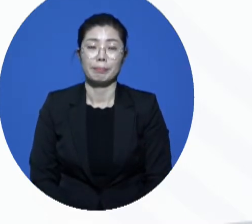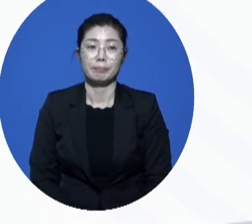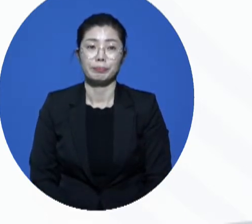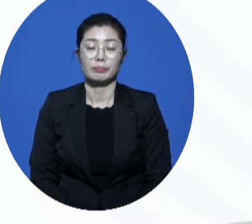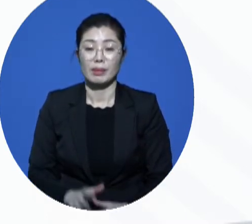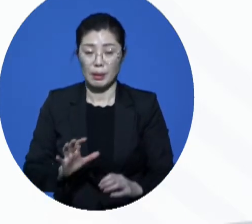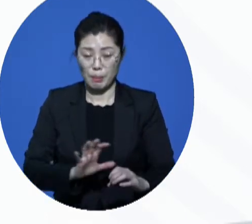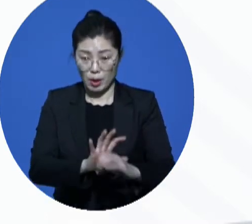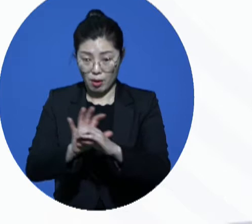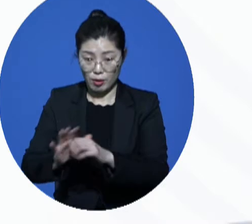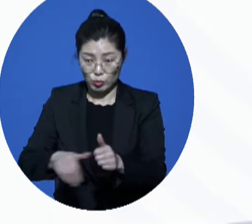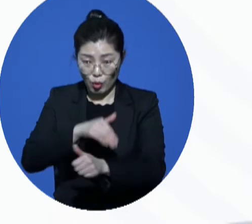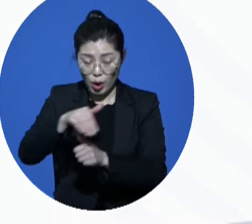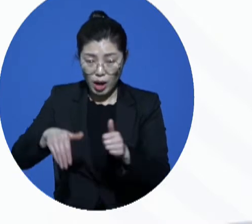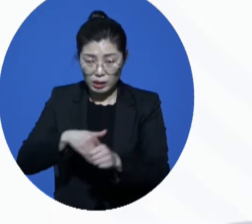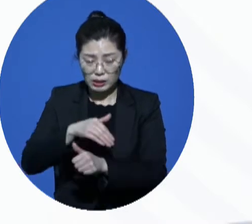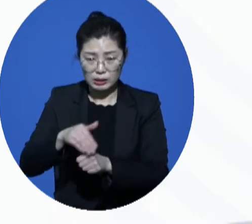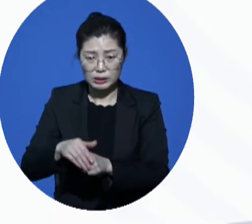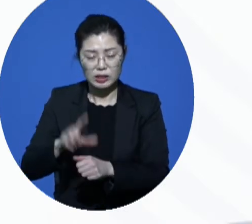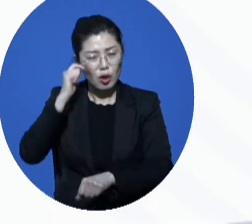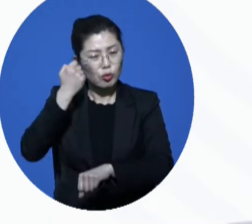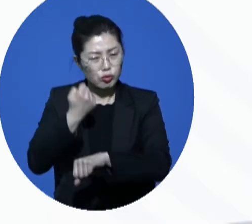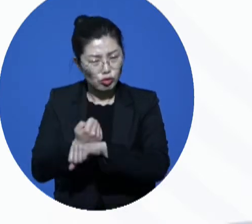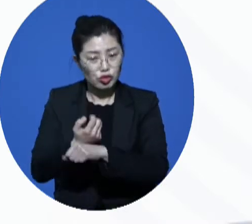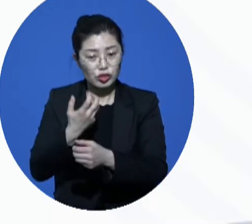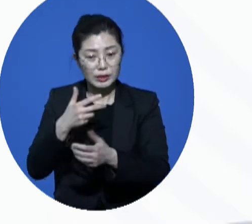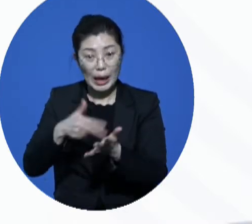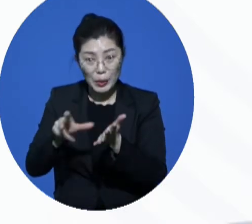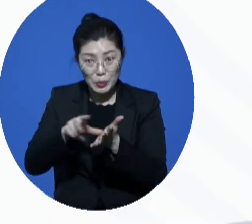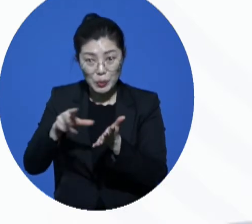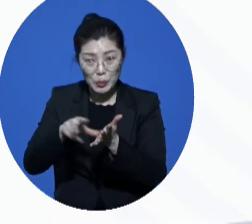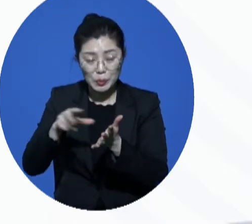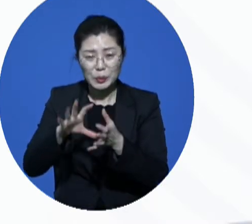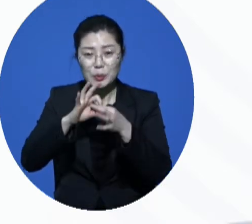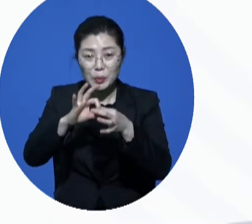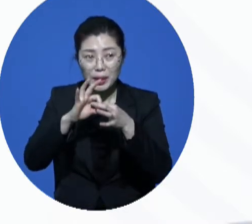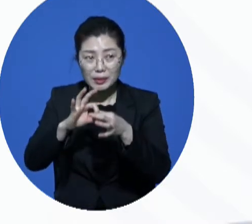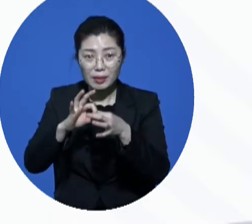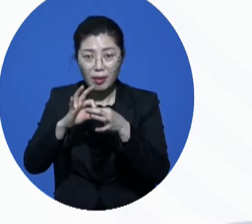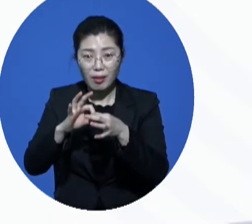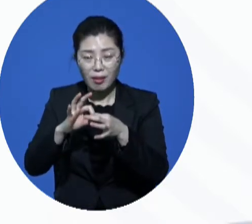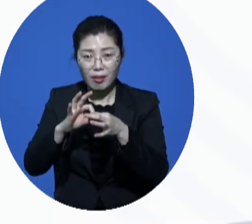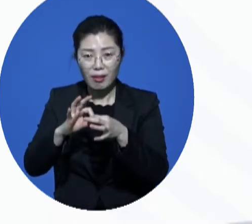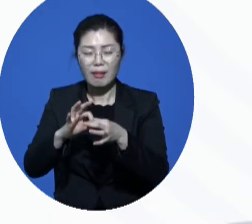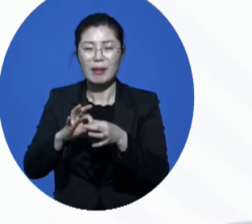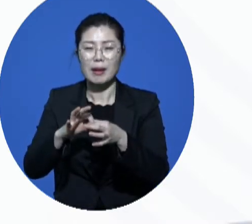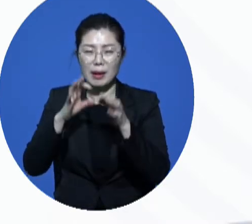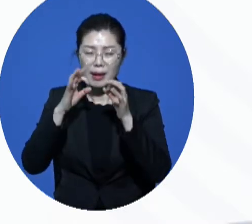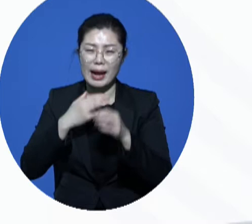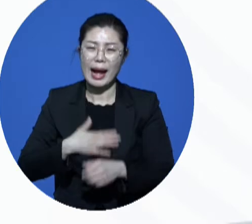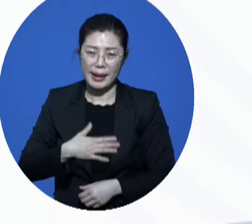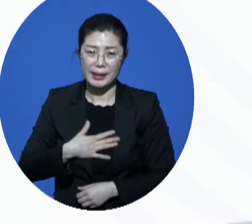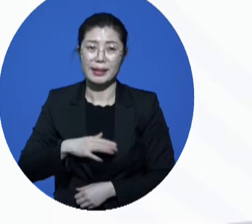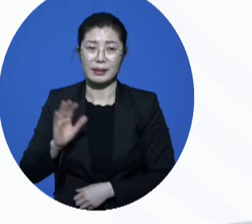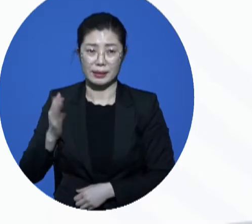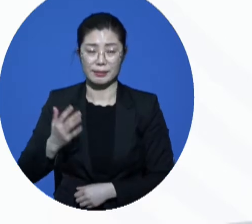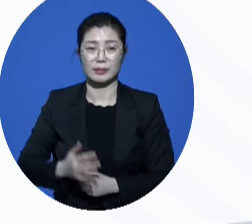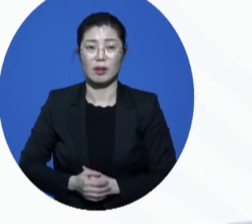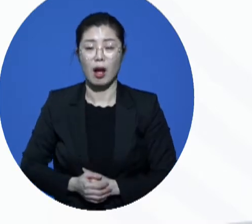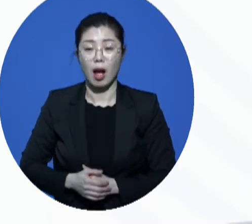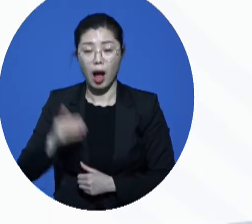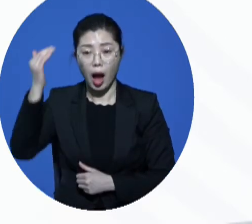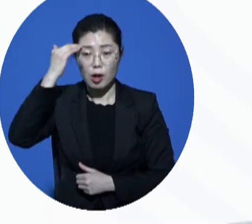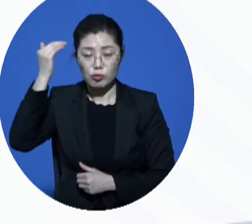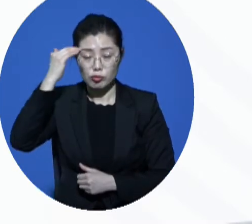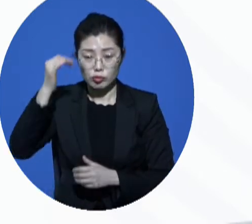예방적 코호트 격리 실패는 이미 연구 자료를 통해서도 밝혀지고 있습니다. 한국 사회에서